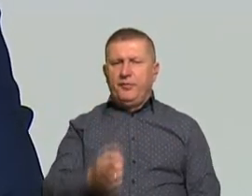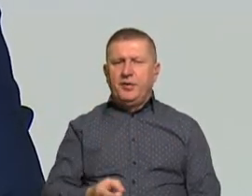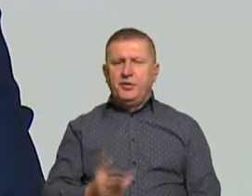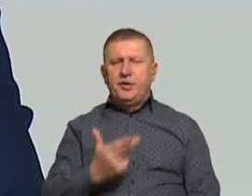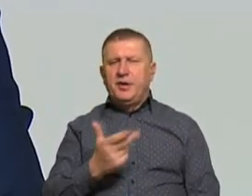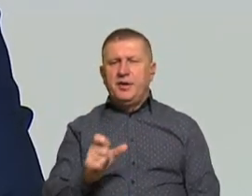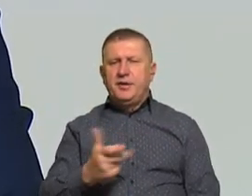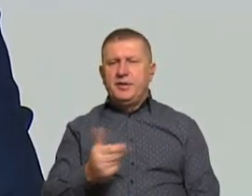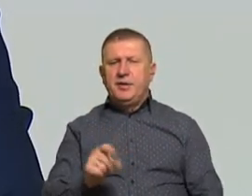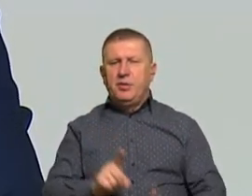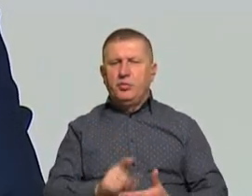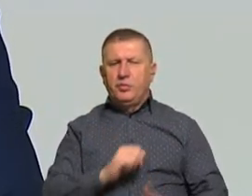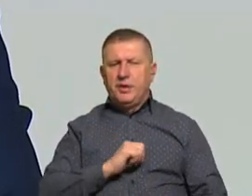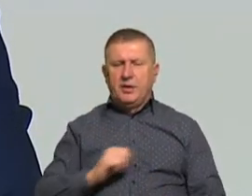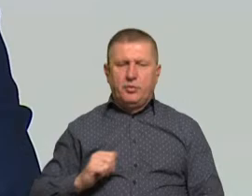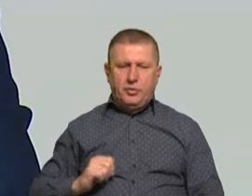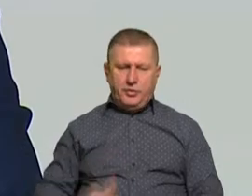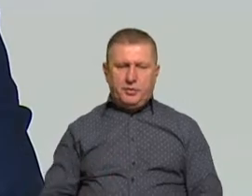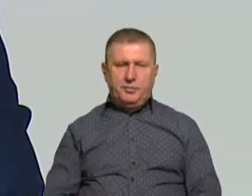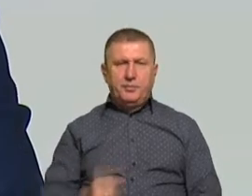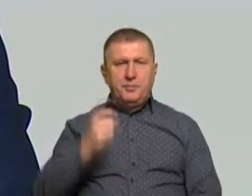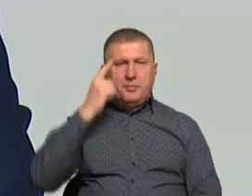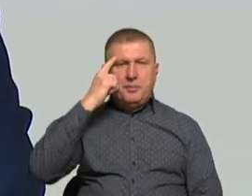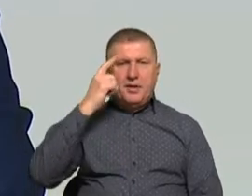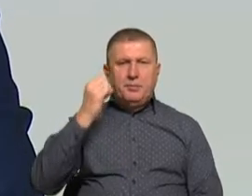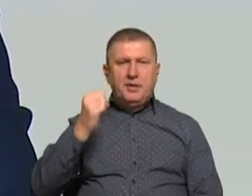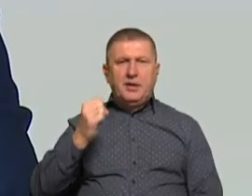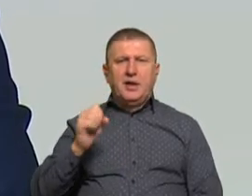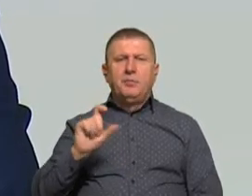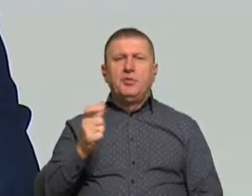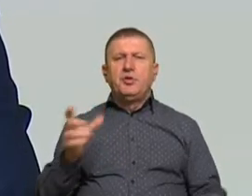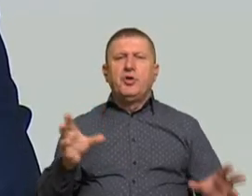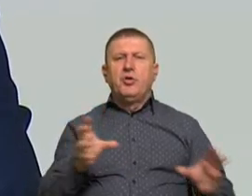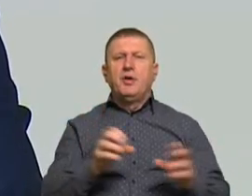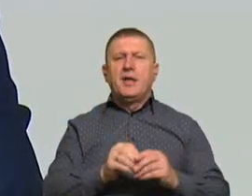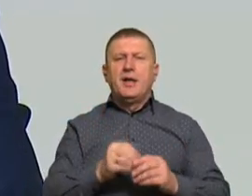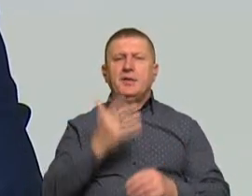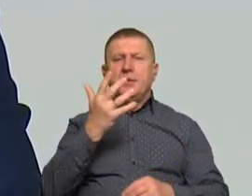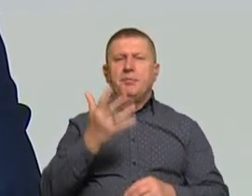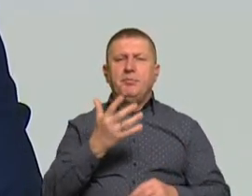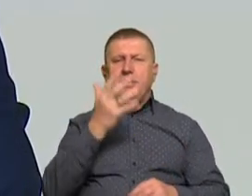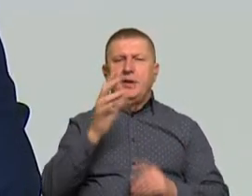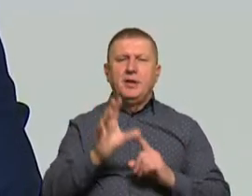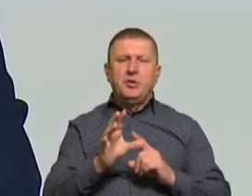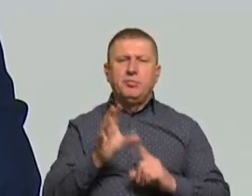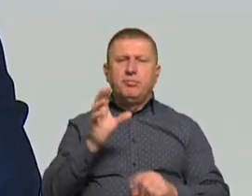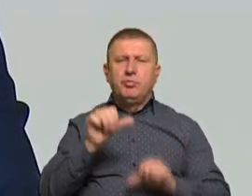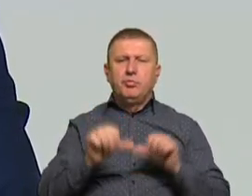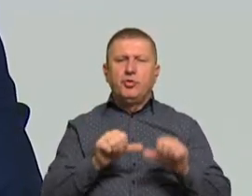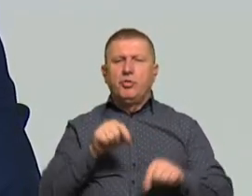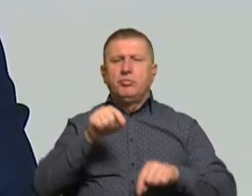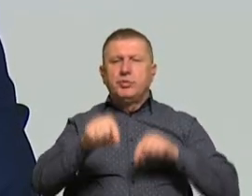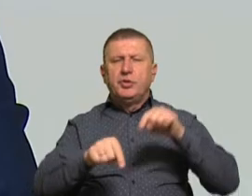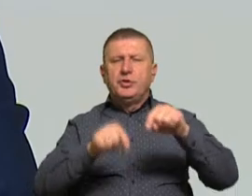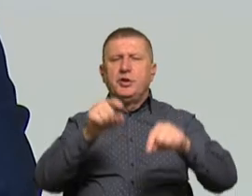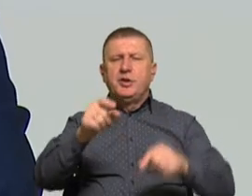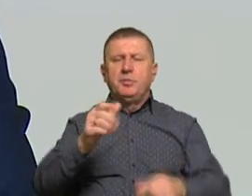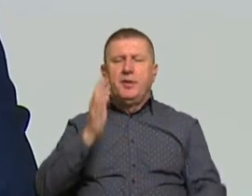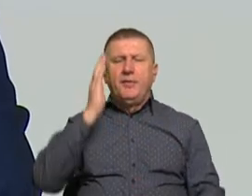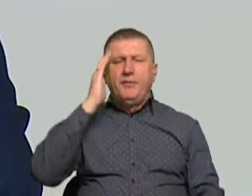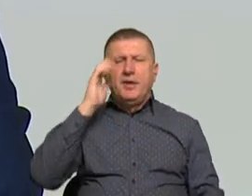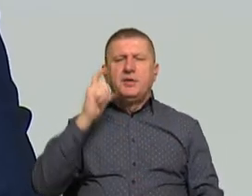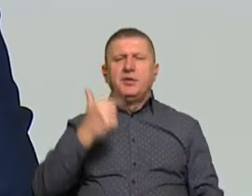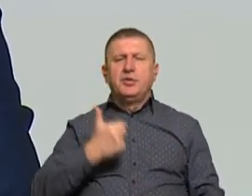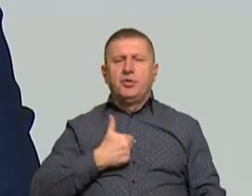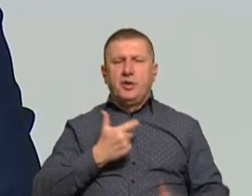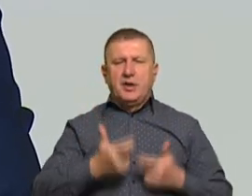wspólnie nie udało. Pamiętajmy to, co przeszliśmy razem przez te 5,5 roku. Państwo mnie znacie, wiecie, czego się można po mnie